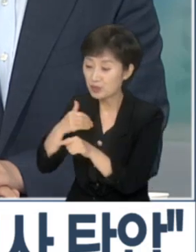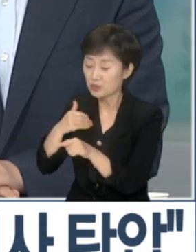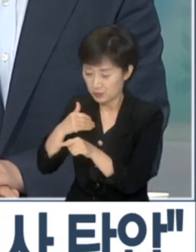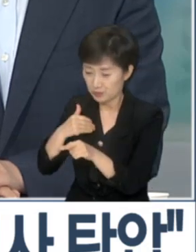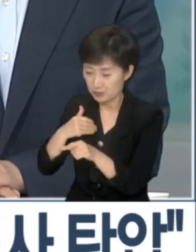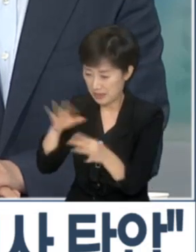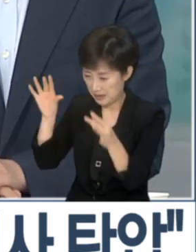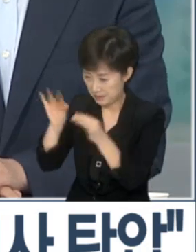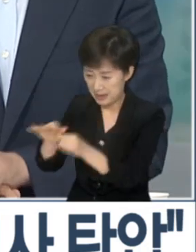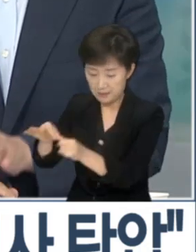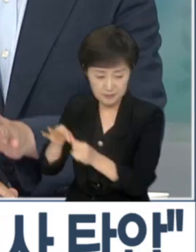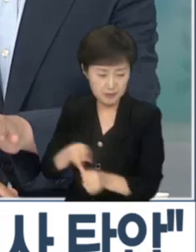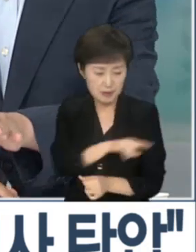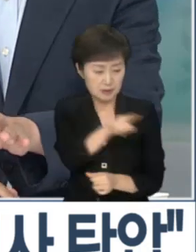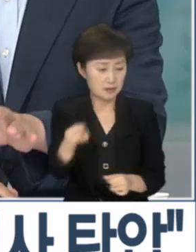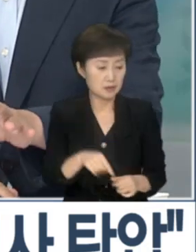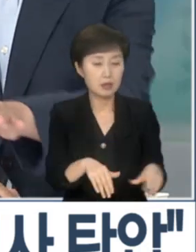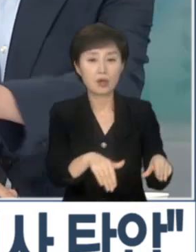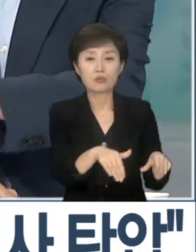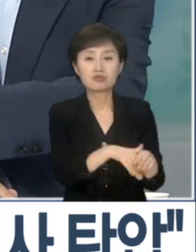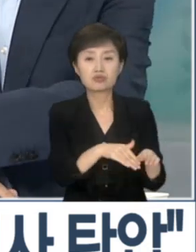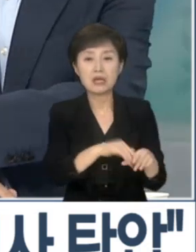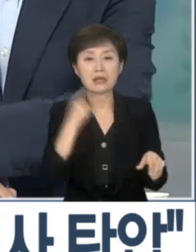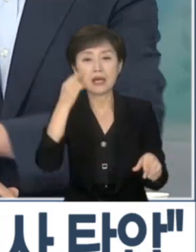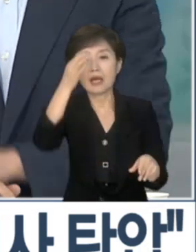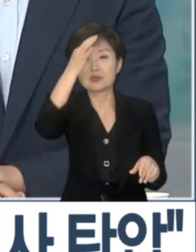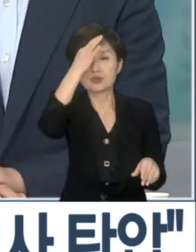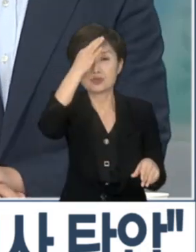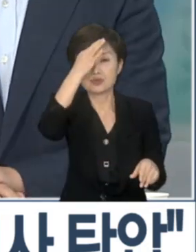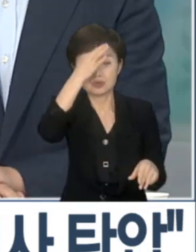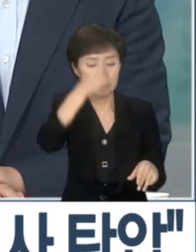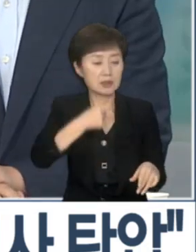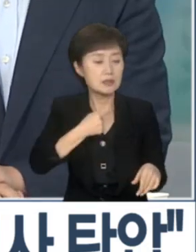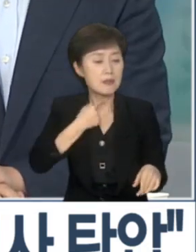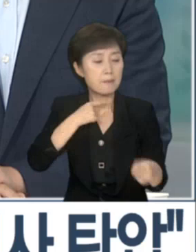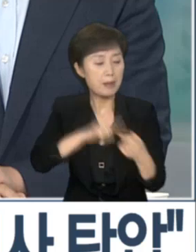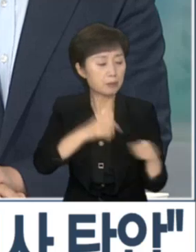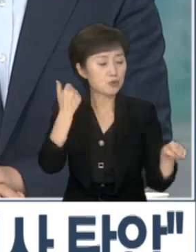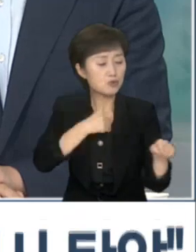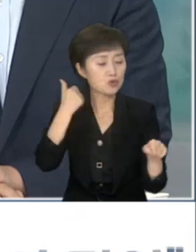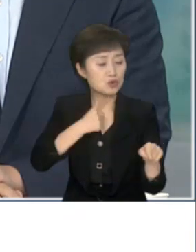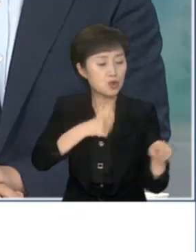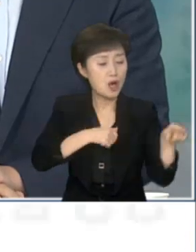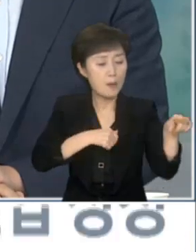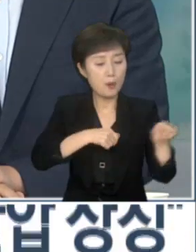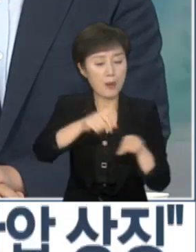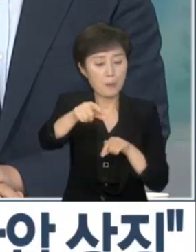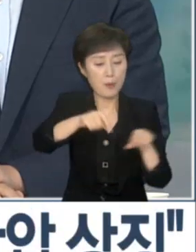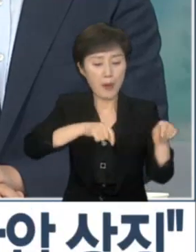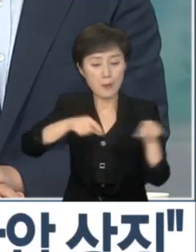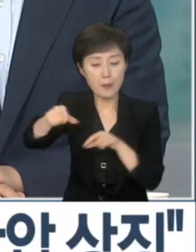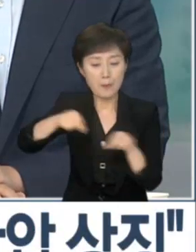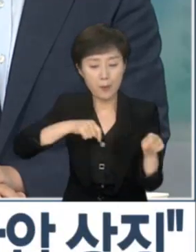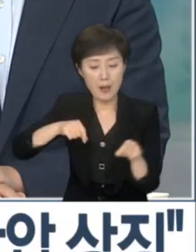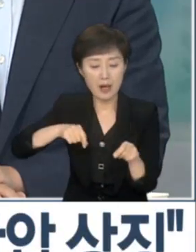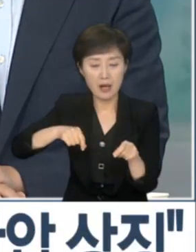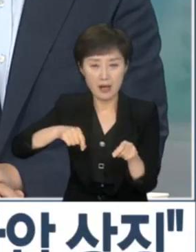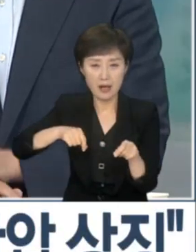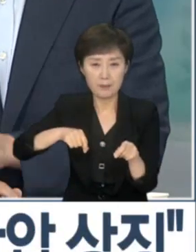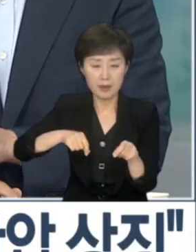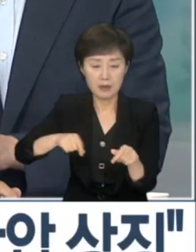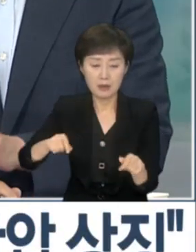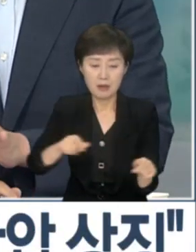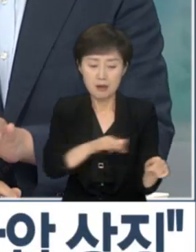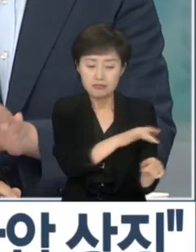우리 국민들을 좀 이렇게 한쪽 시각으로만 그 생각할 수 있도록 분위기를 만들어 줘라는 요청 아닌가